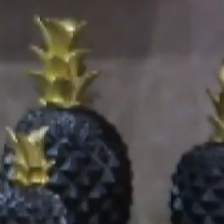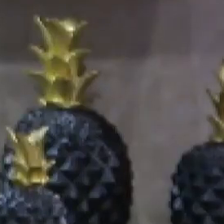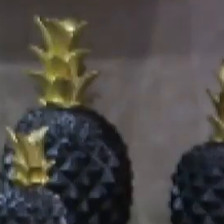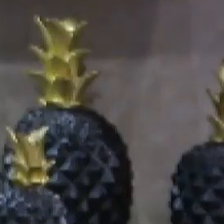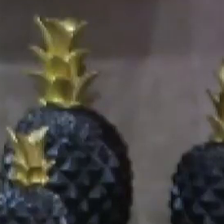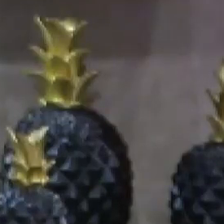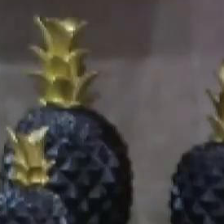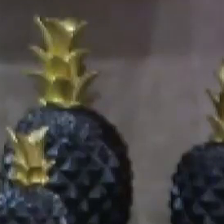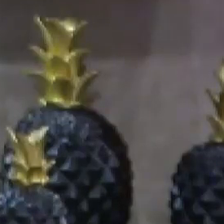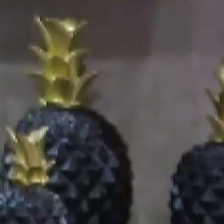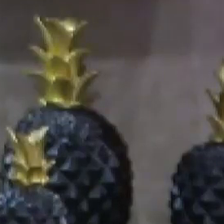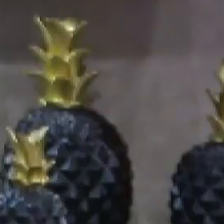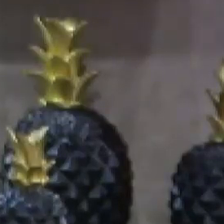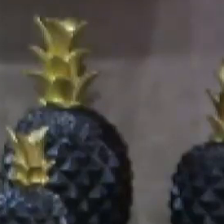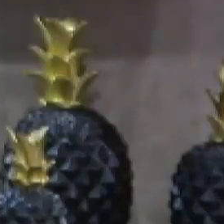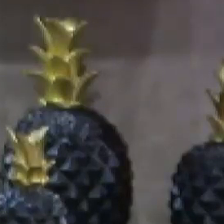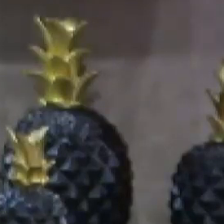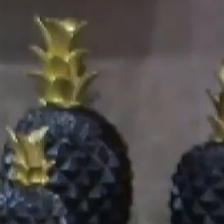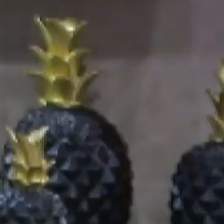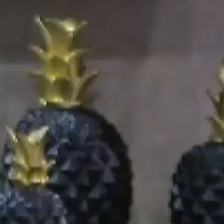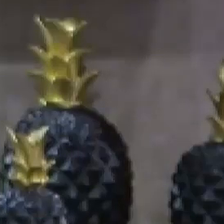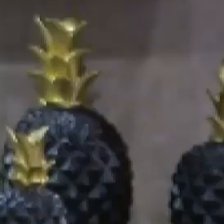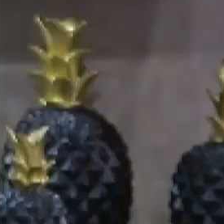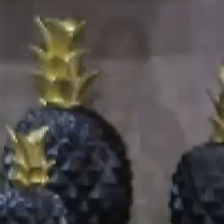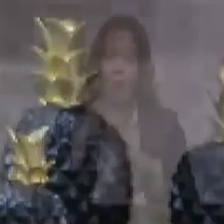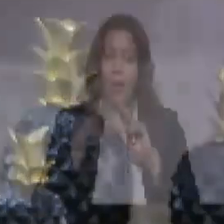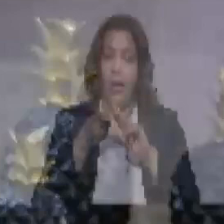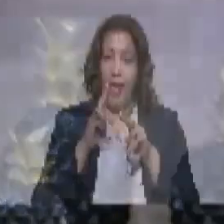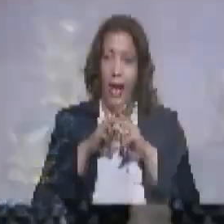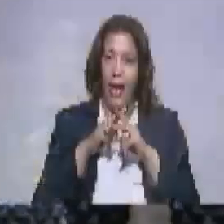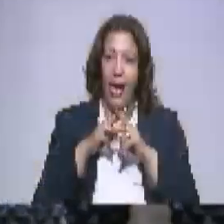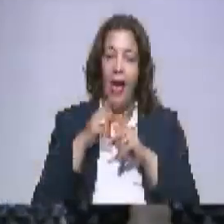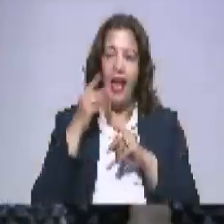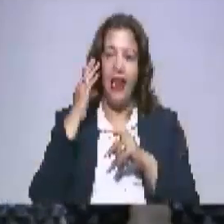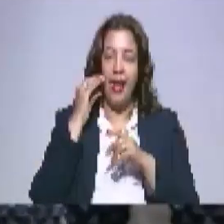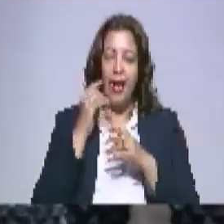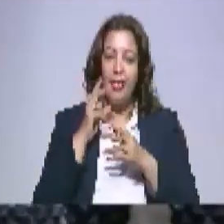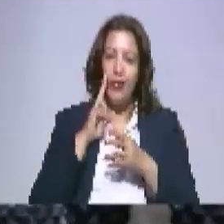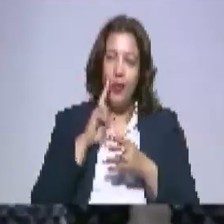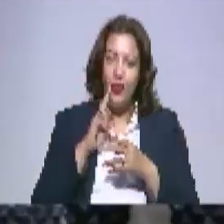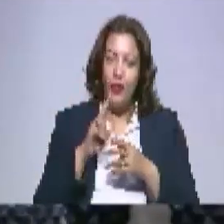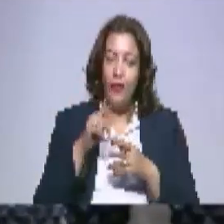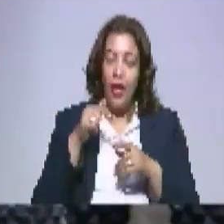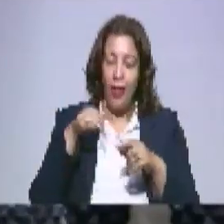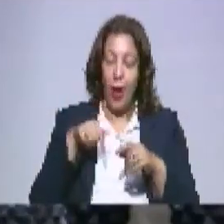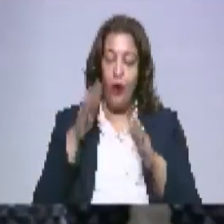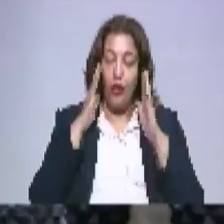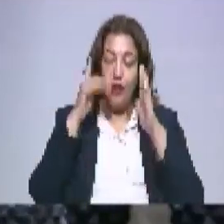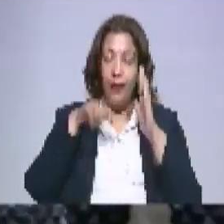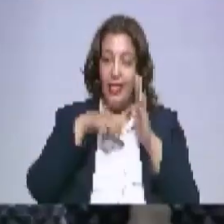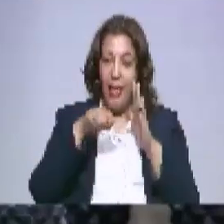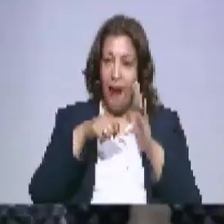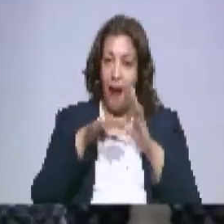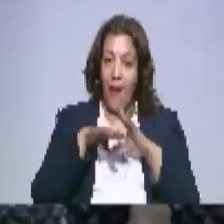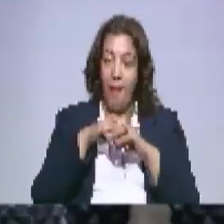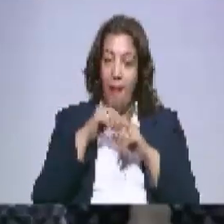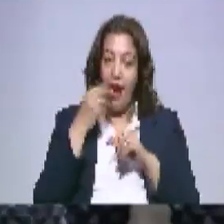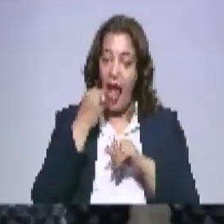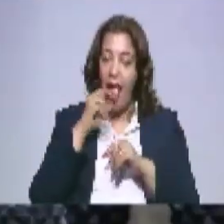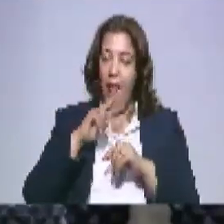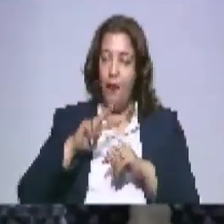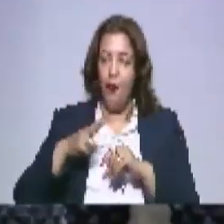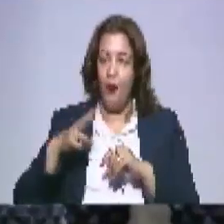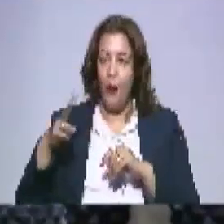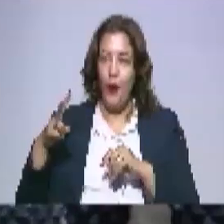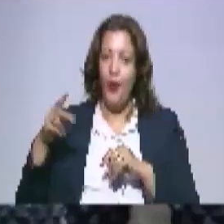اهلا بحضراتكم مره تانية مشاهدينا، للي ما تابعش معانا من بدايه الحلقه، شيف سامح النهارده بيعمل لنا انواع مختلفه للاكلات